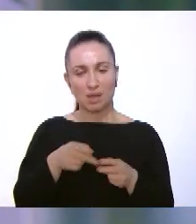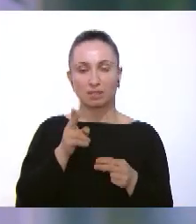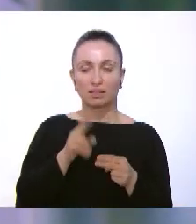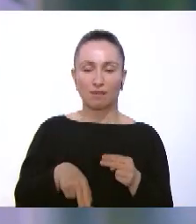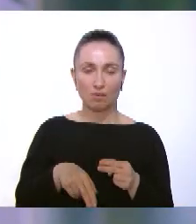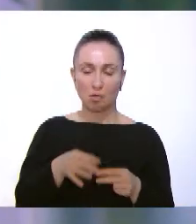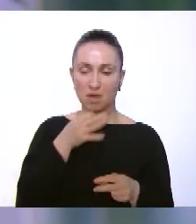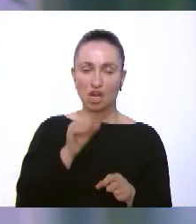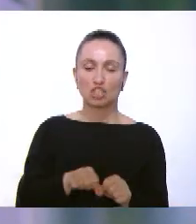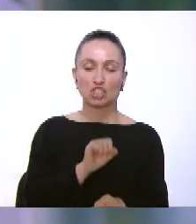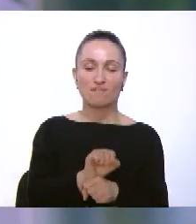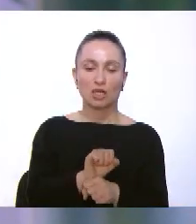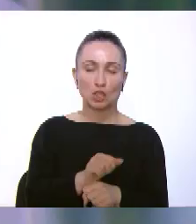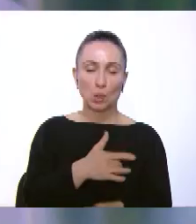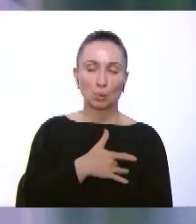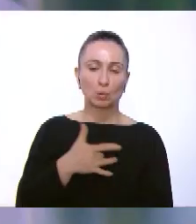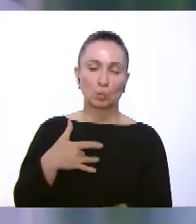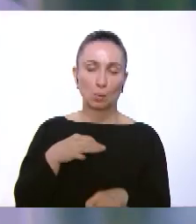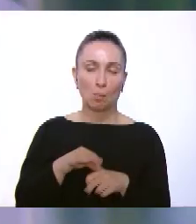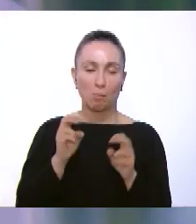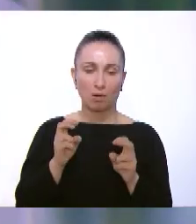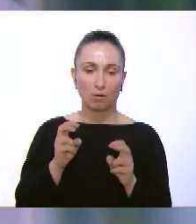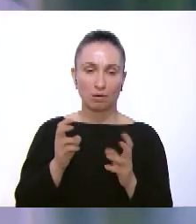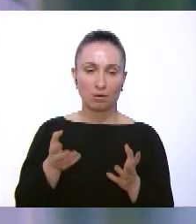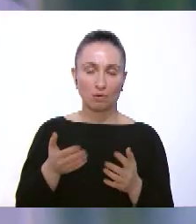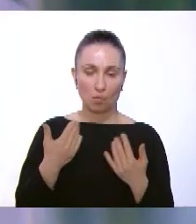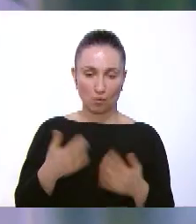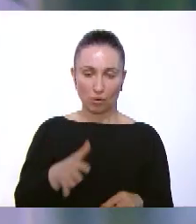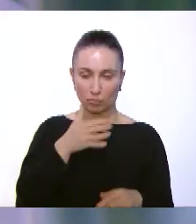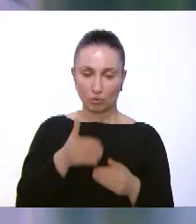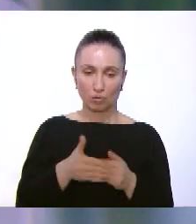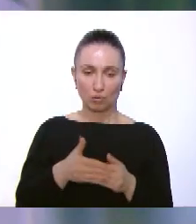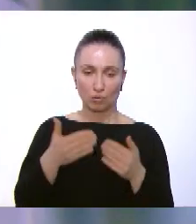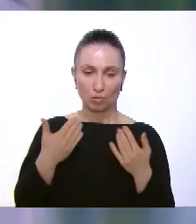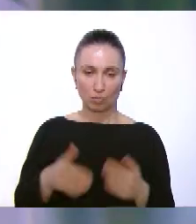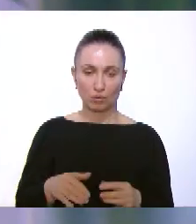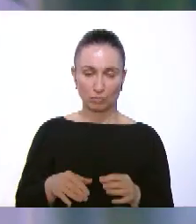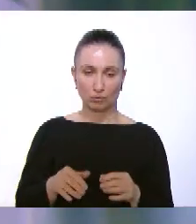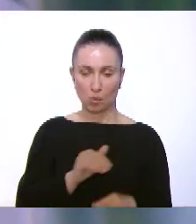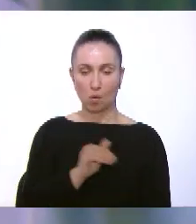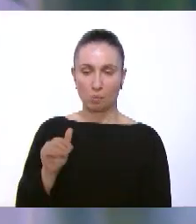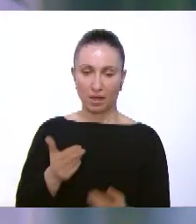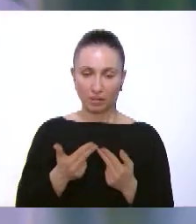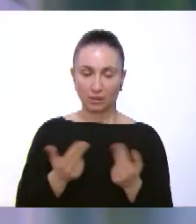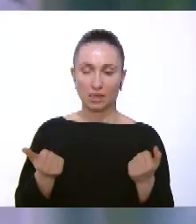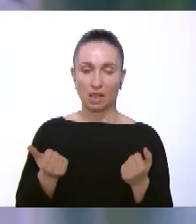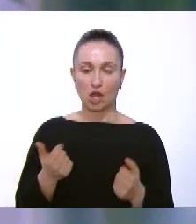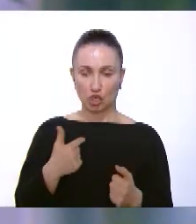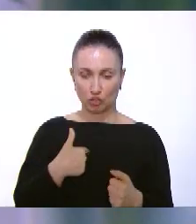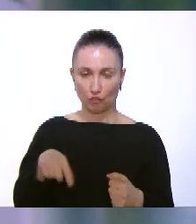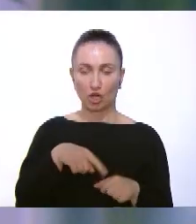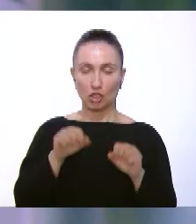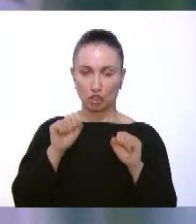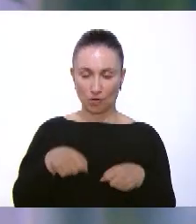შემდეგ შევაჩეროთ ტუბერკულოზი. მე დადგა ეტაპი, როდესაც კატეგორიულად თქვი დიახ, ჩვენ